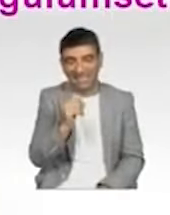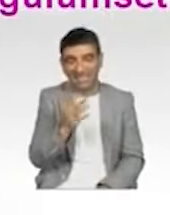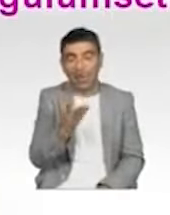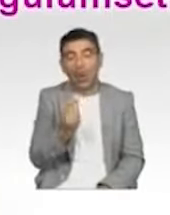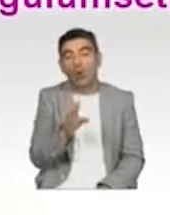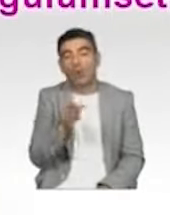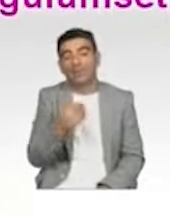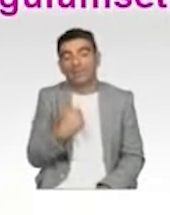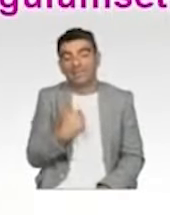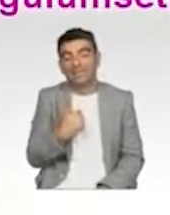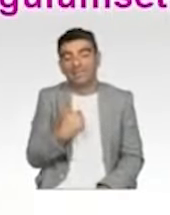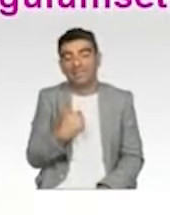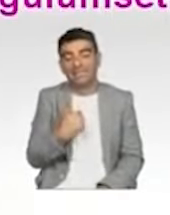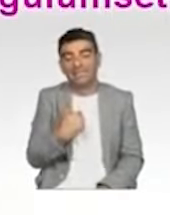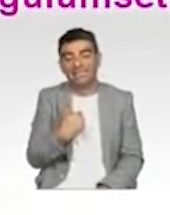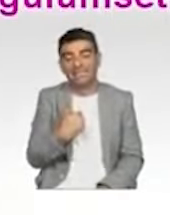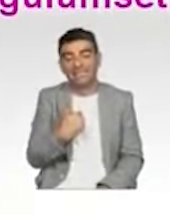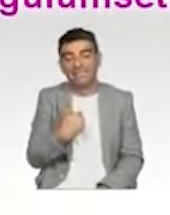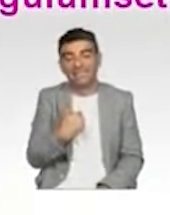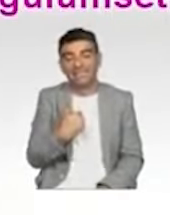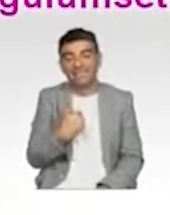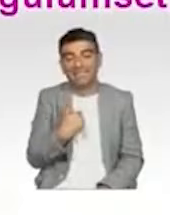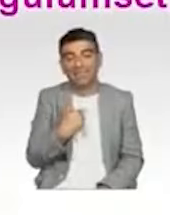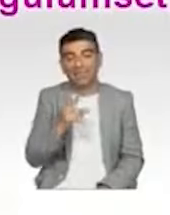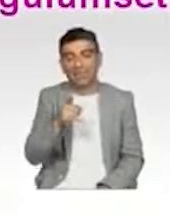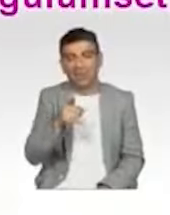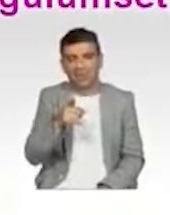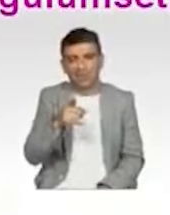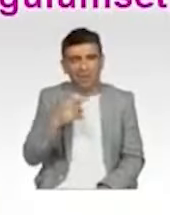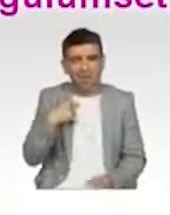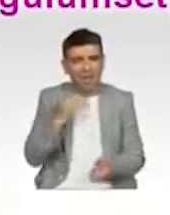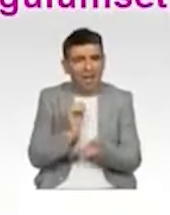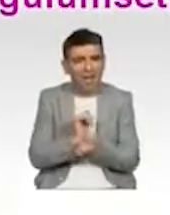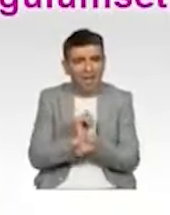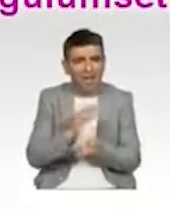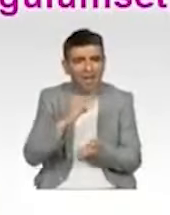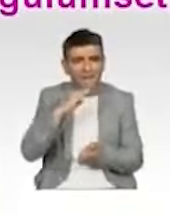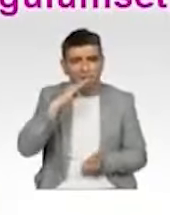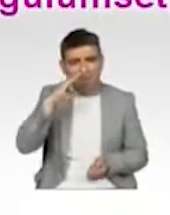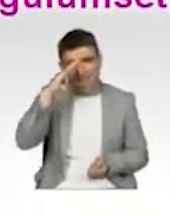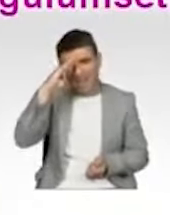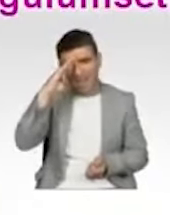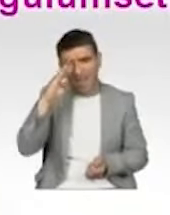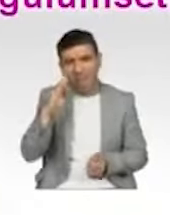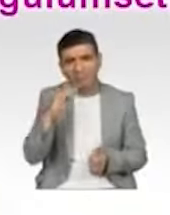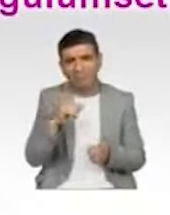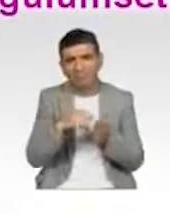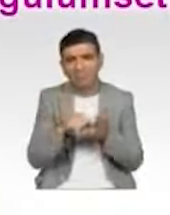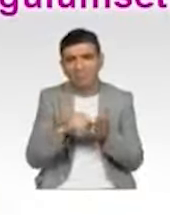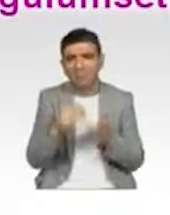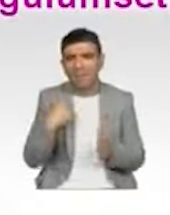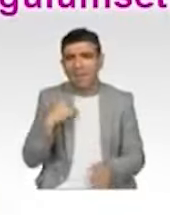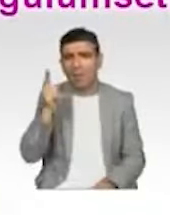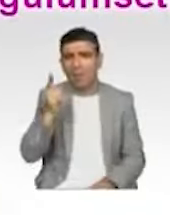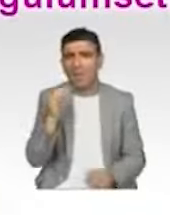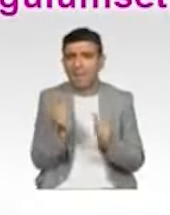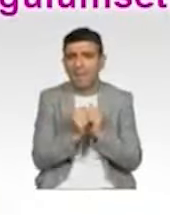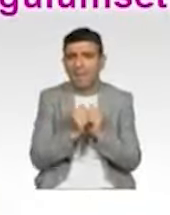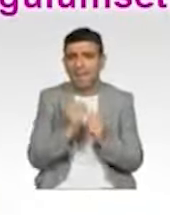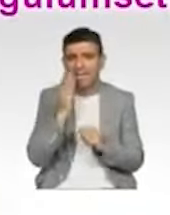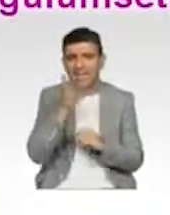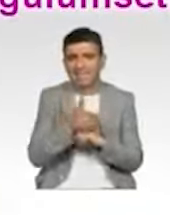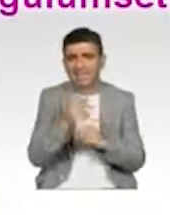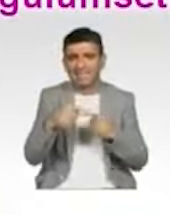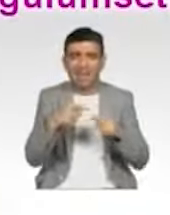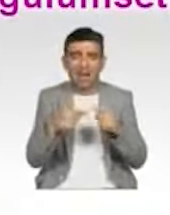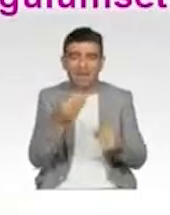olmayayım diye şey götürdü beni. Çorum'a götürdü, ailenin yanında bayram zamanında beni oraya götürdü. Şey